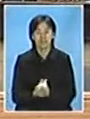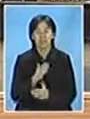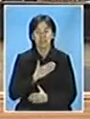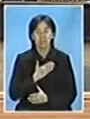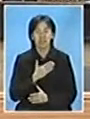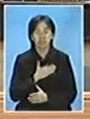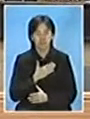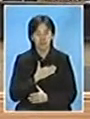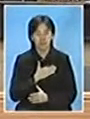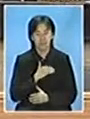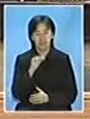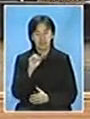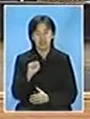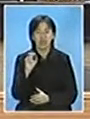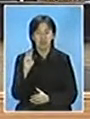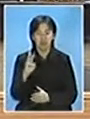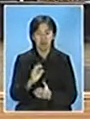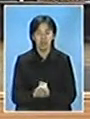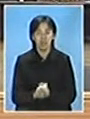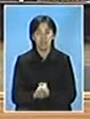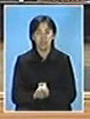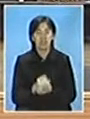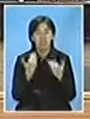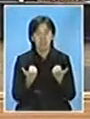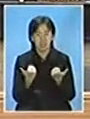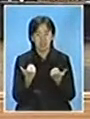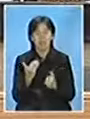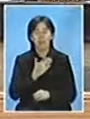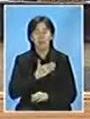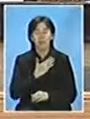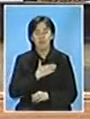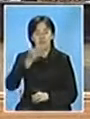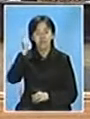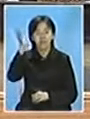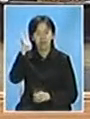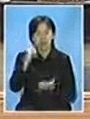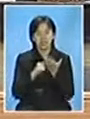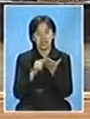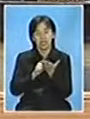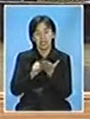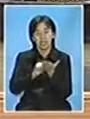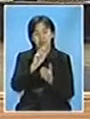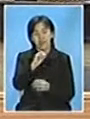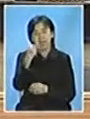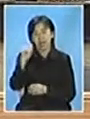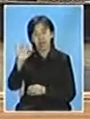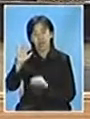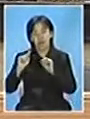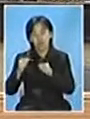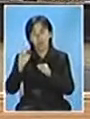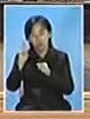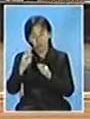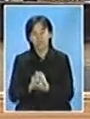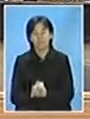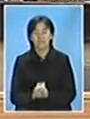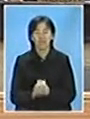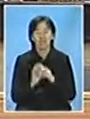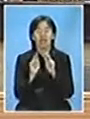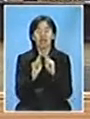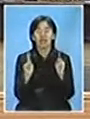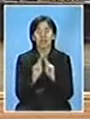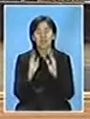รักษ์นิยมเวชสมาชิกวุฒิสภาเนื่องจากตัวผมได้มีแปลยติในส่วนของมาตรา15วรรค6นะครับในส่วนกรรมการซึ่งเป็น